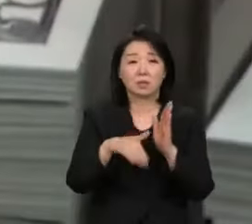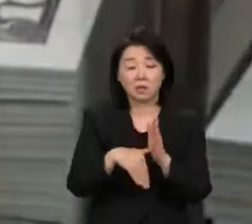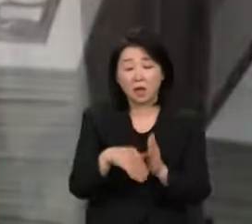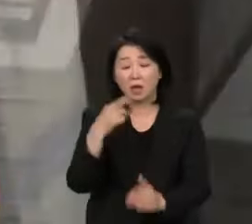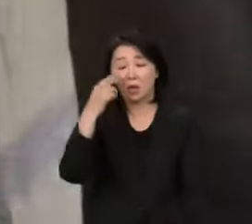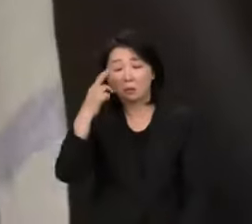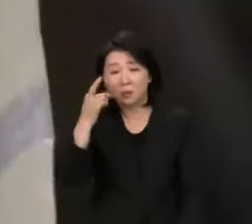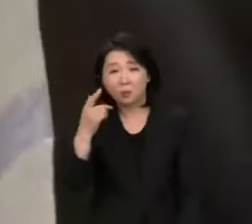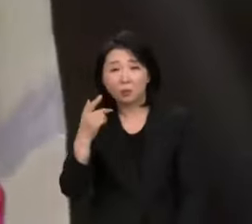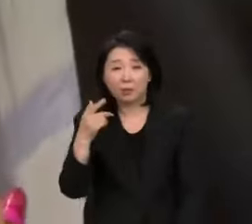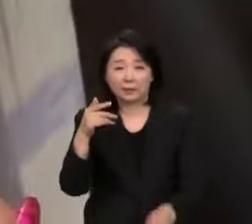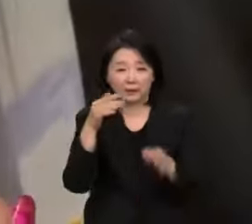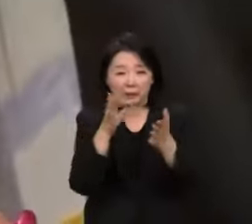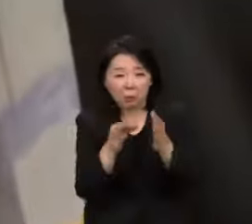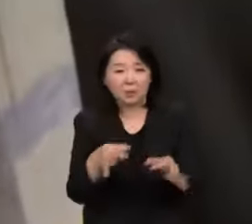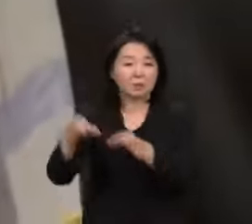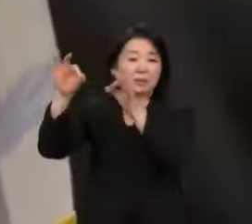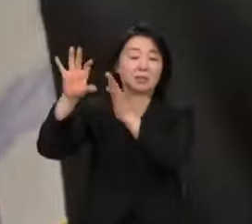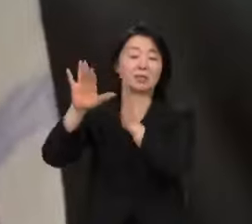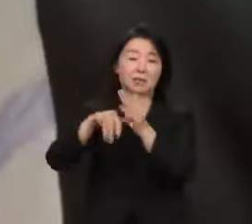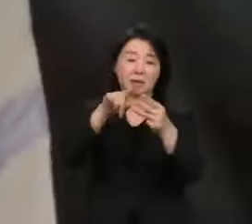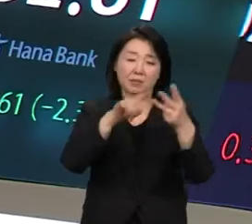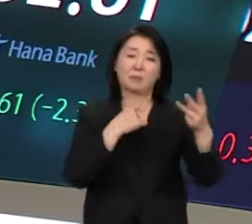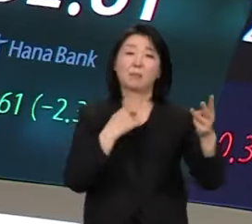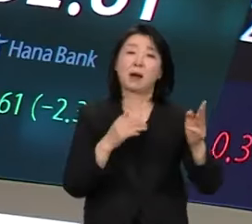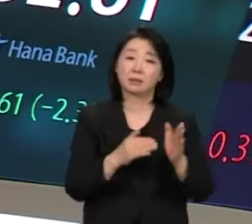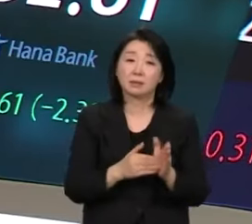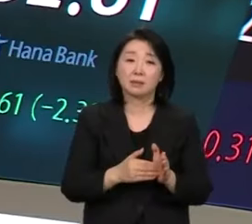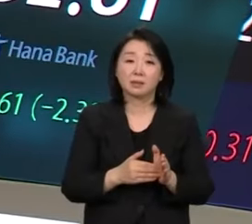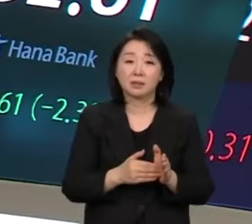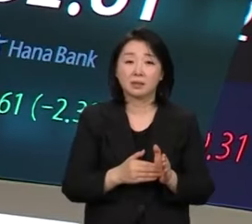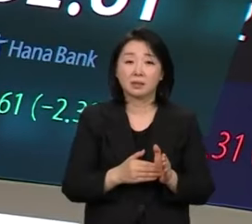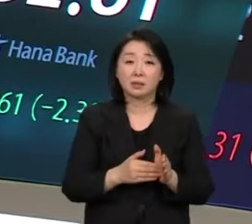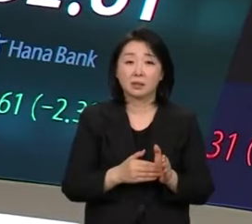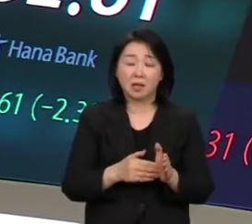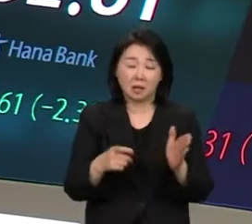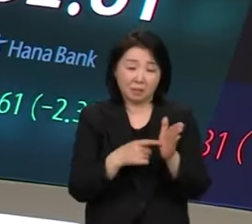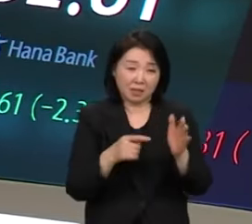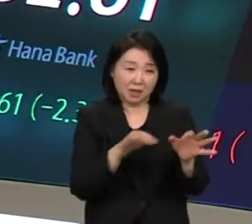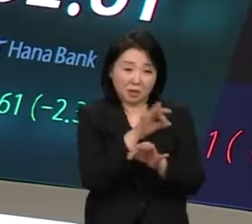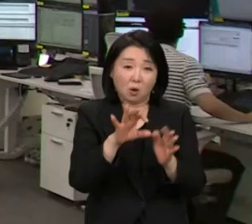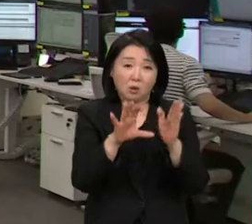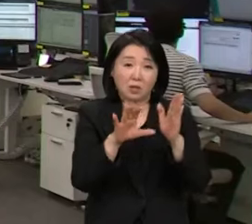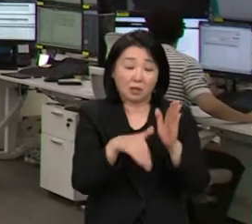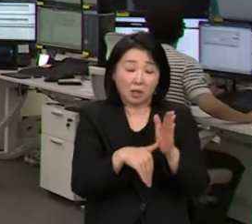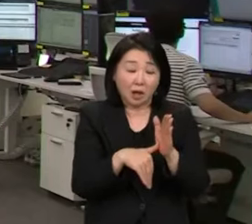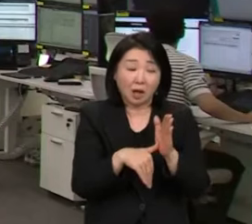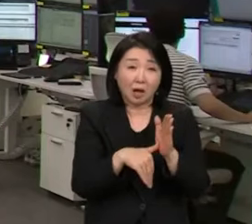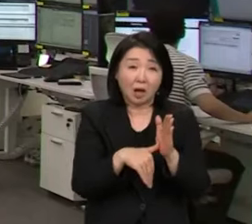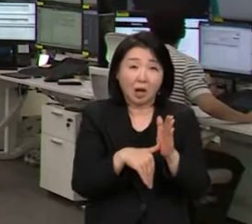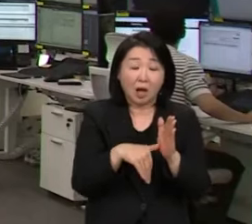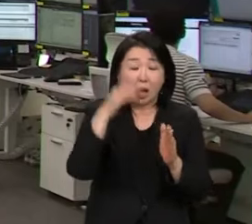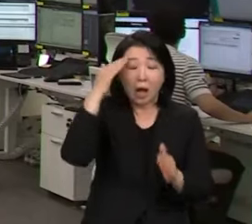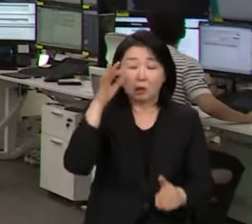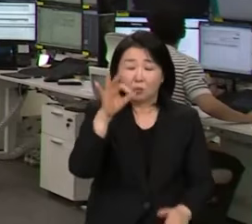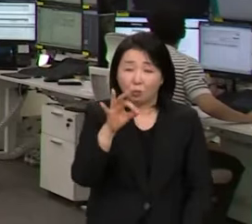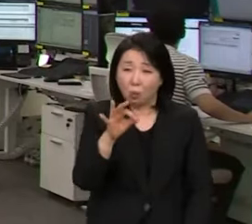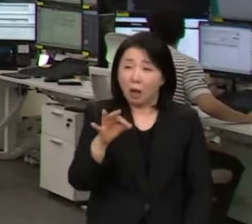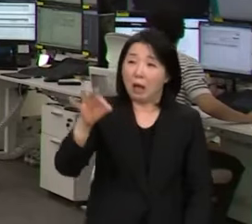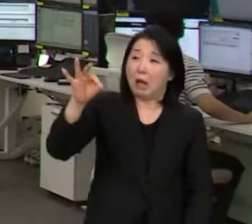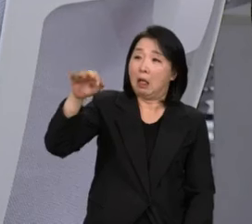급격한 금리 인상까지 모두 세 차례입니다 통상 비상 경제 상황에서 나타난 원화 가치 금락